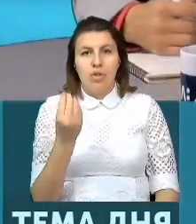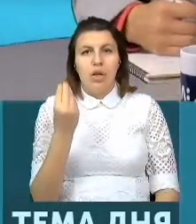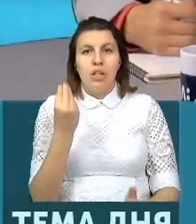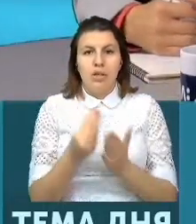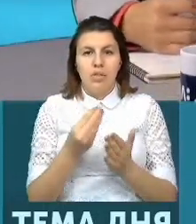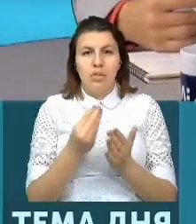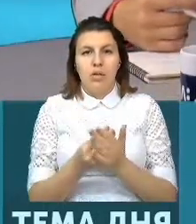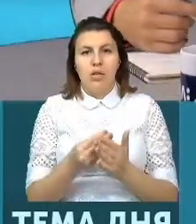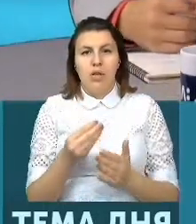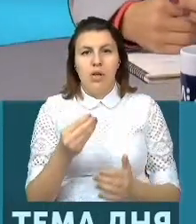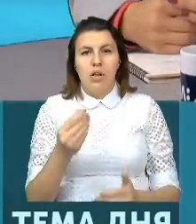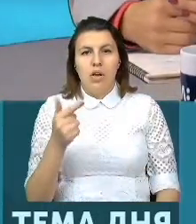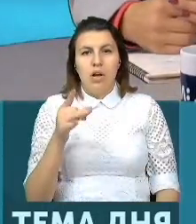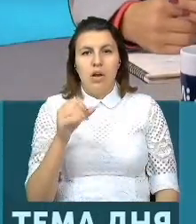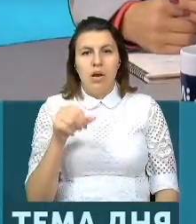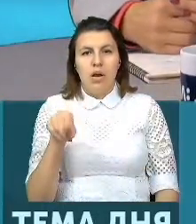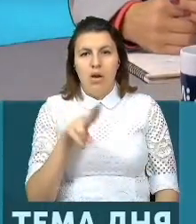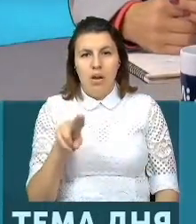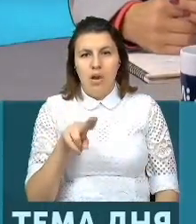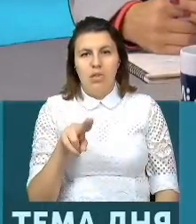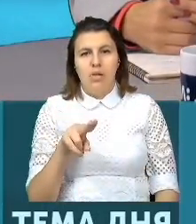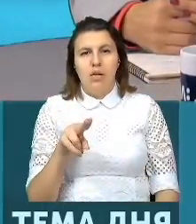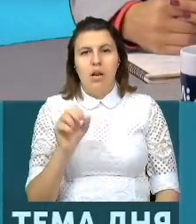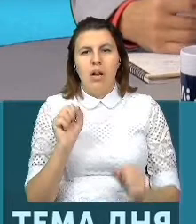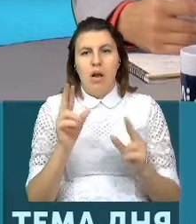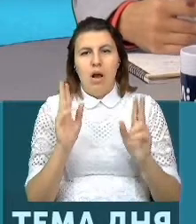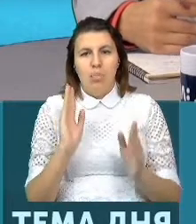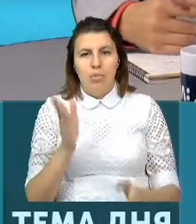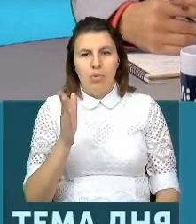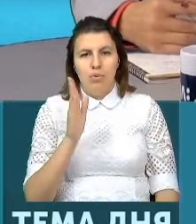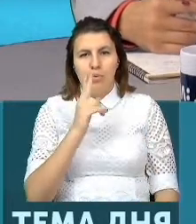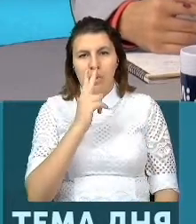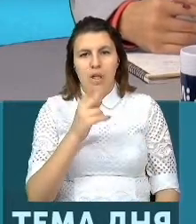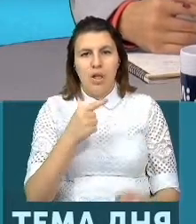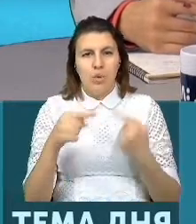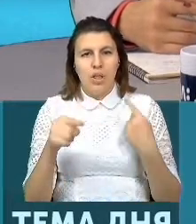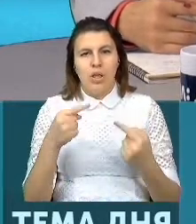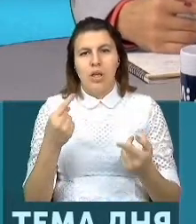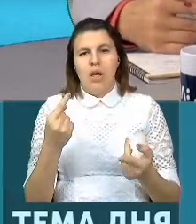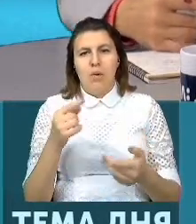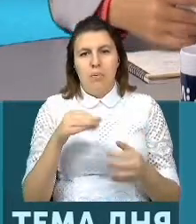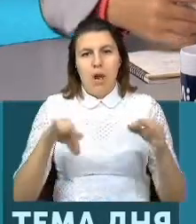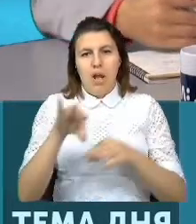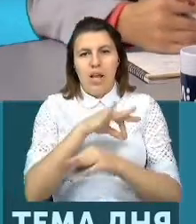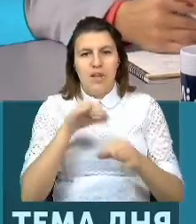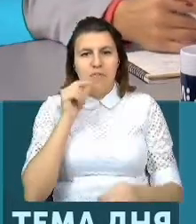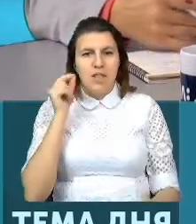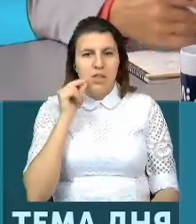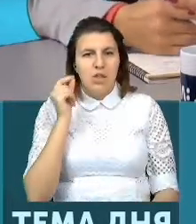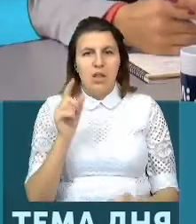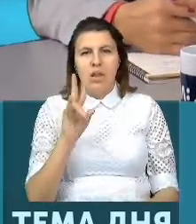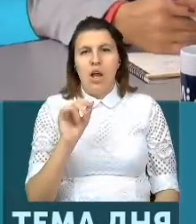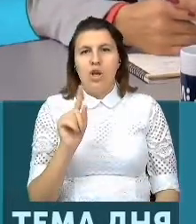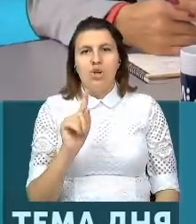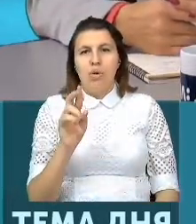доноров. Как они потом будут смотреть на любые другие проекты в Лисичанске? То есть получается, чтобы им, на что бы деньги не